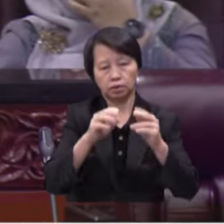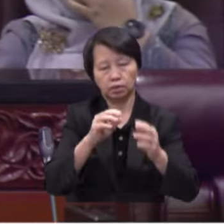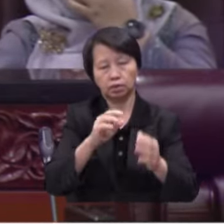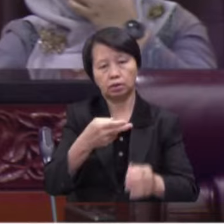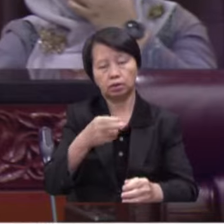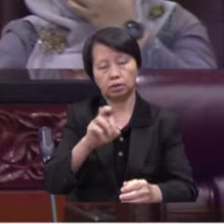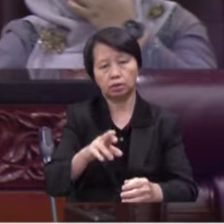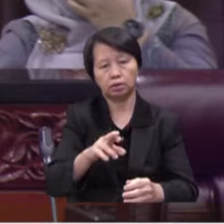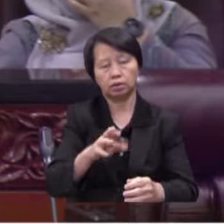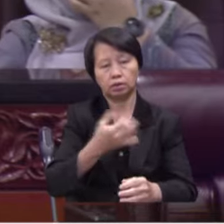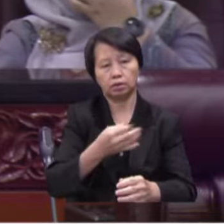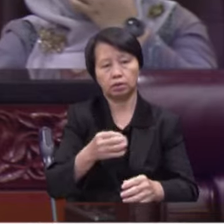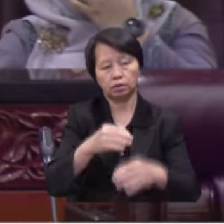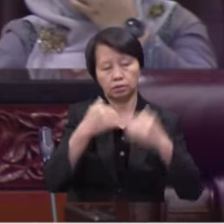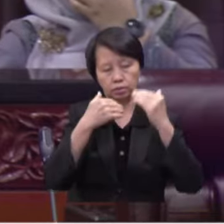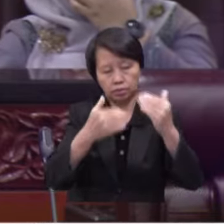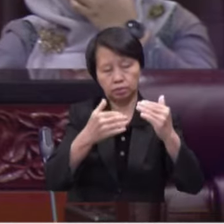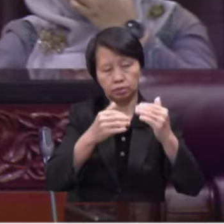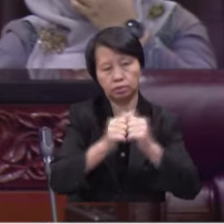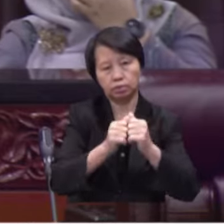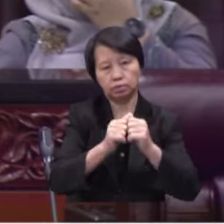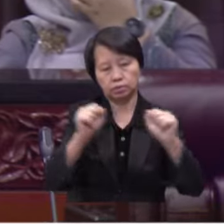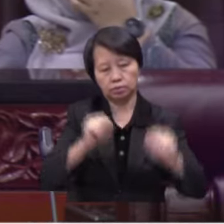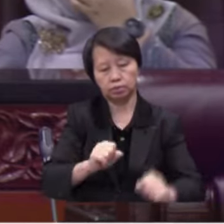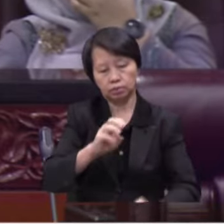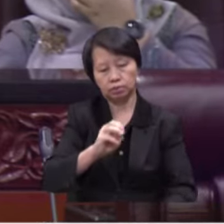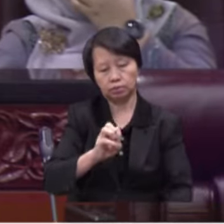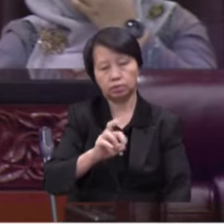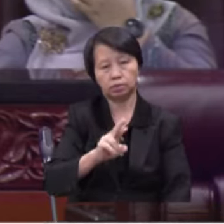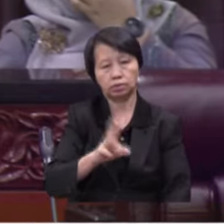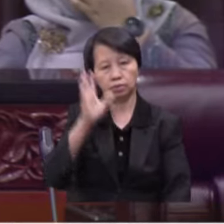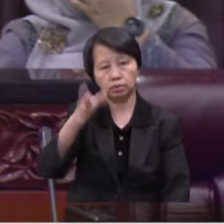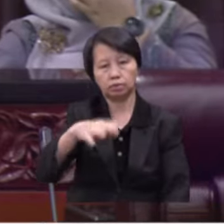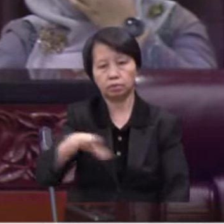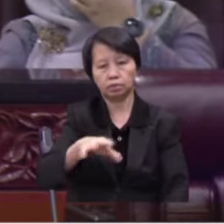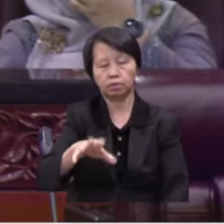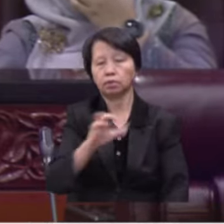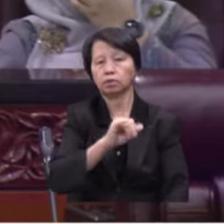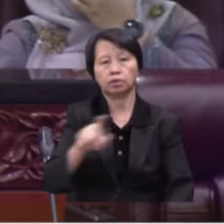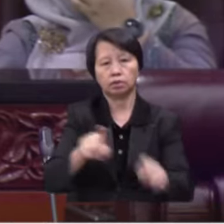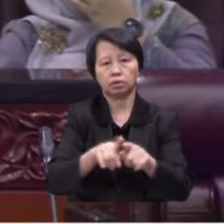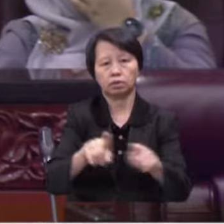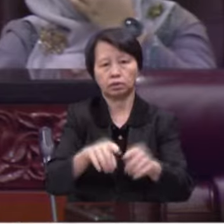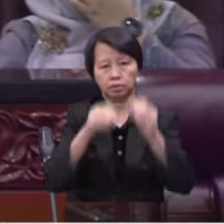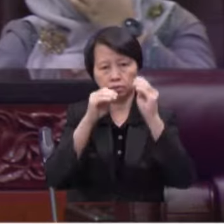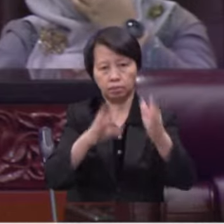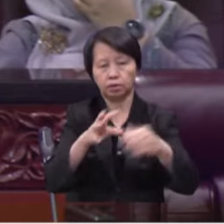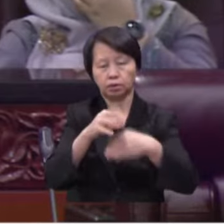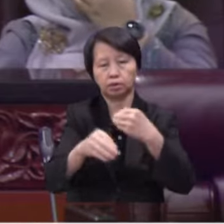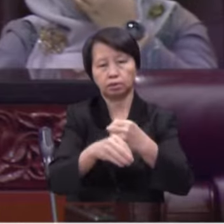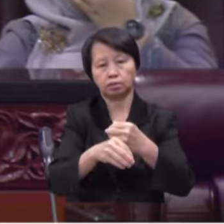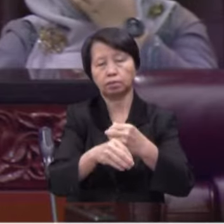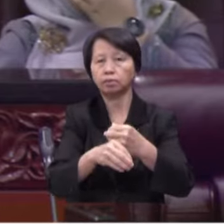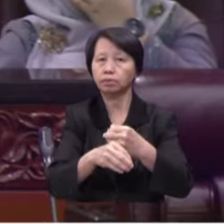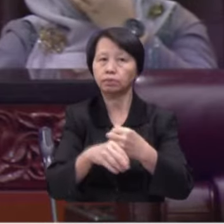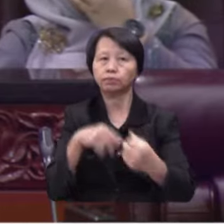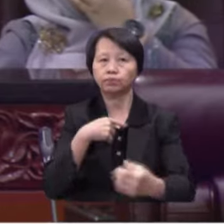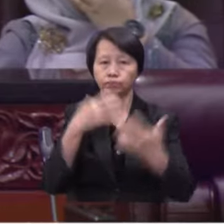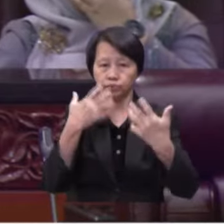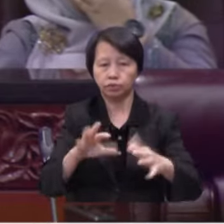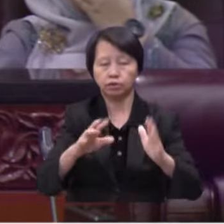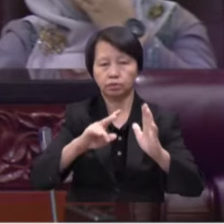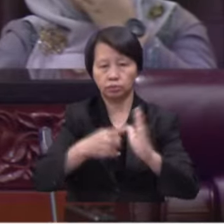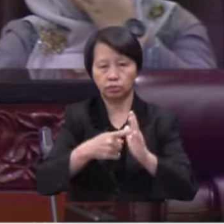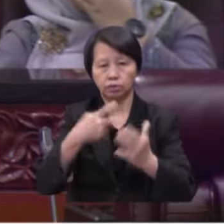peningkatan tahap kompetensi terhadap sistem Ima akan dilaksanakan dan juga sebagai makhluk termahal yang membuat seni tea kita telah